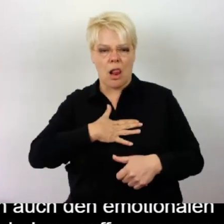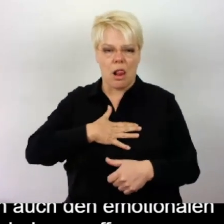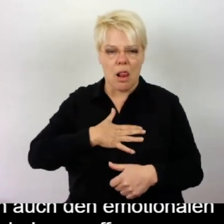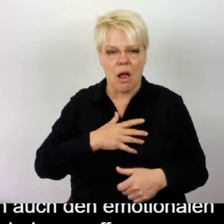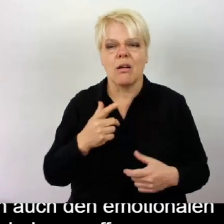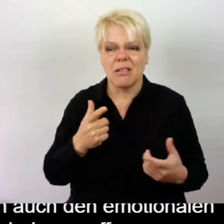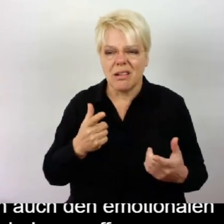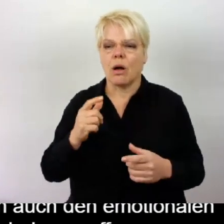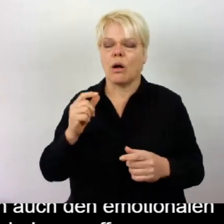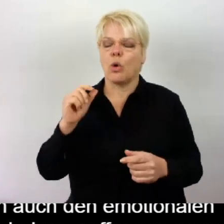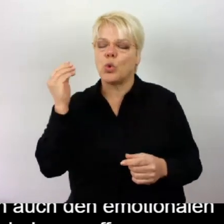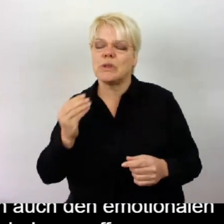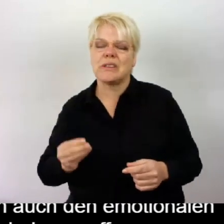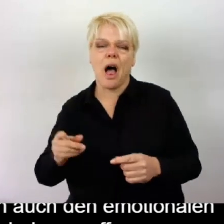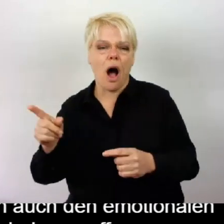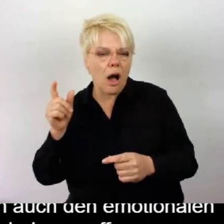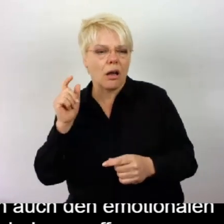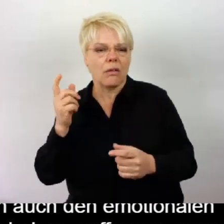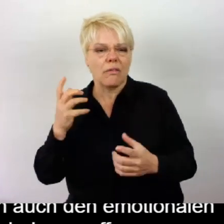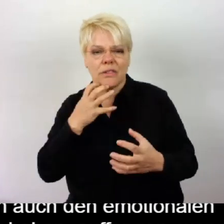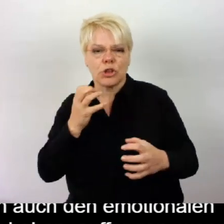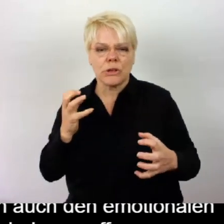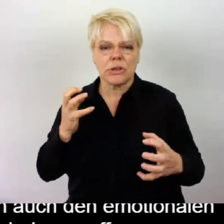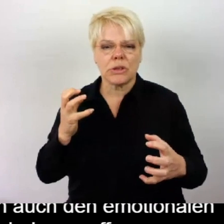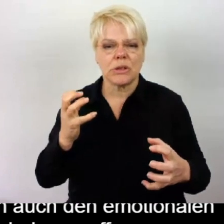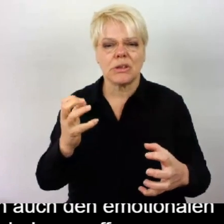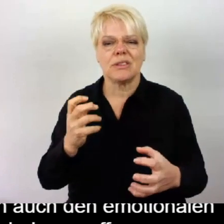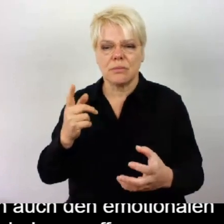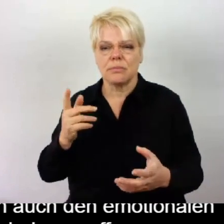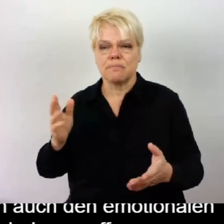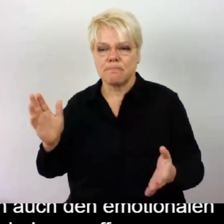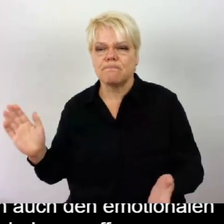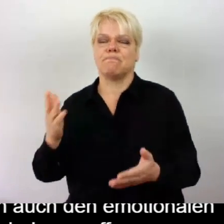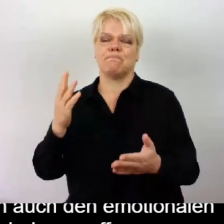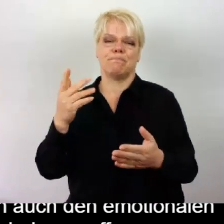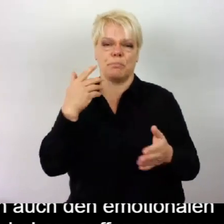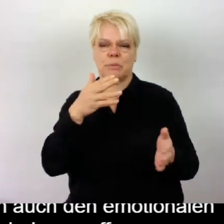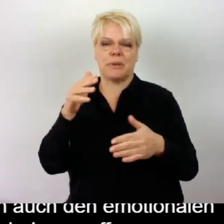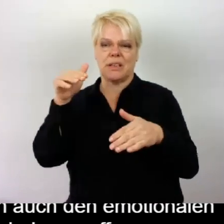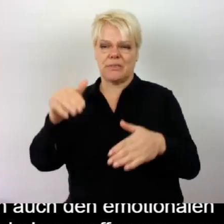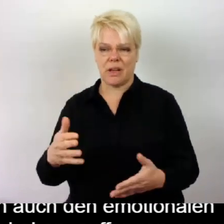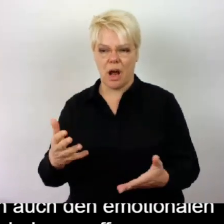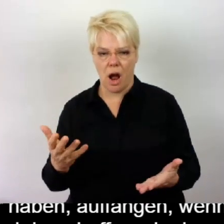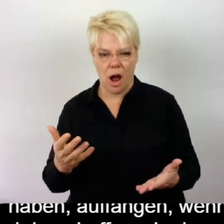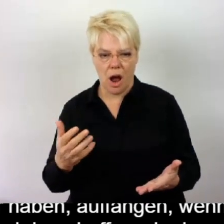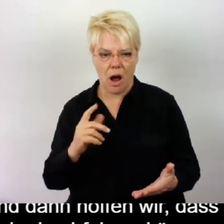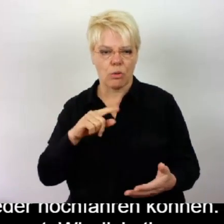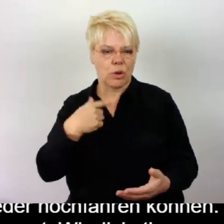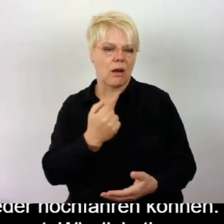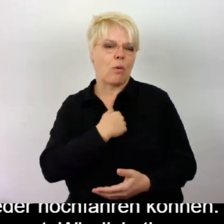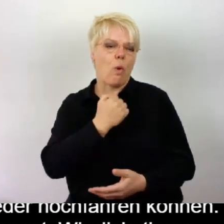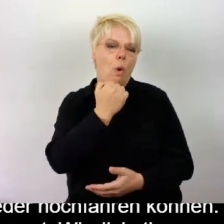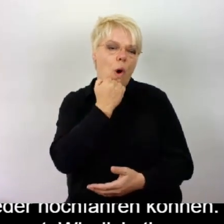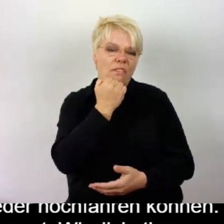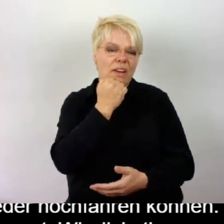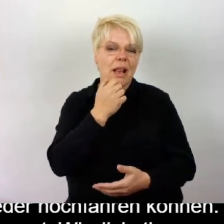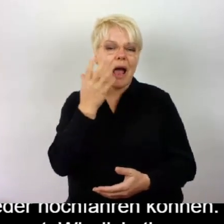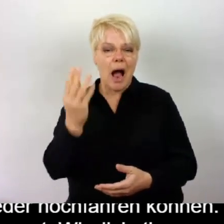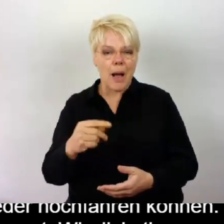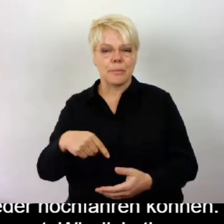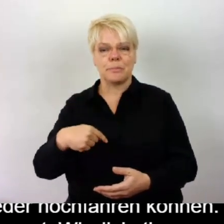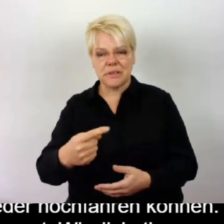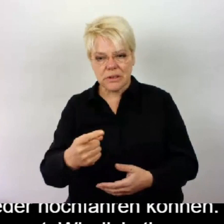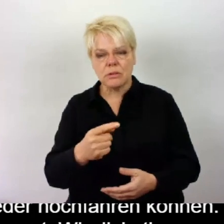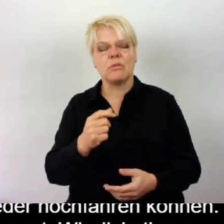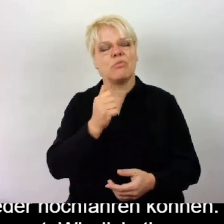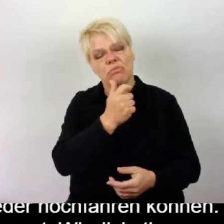um diesen Neustart von Kunst und Kultur wieder an den Start bringen zu können. Herzlichen Dank. Als nächstes bitte Digital-, Kino- und